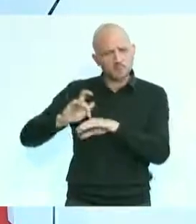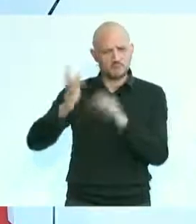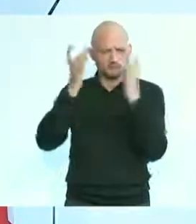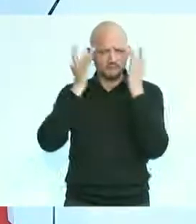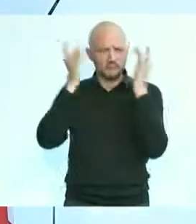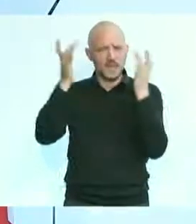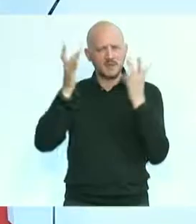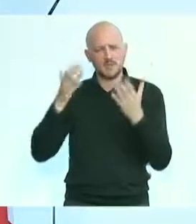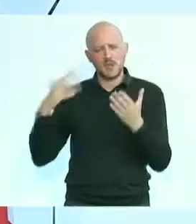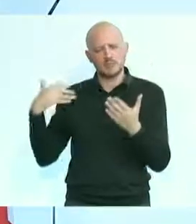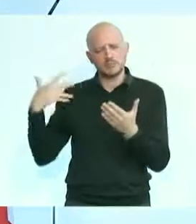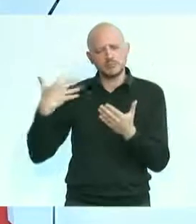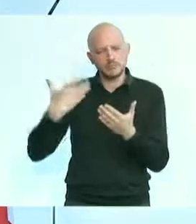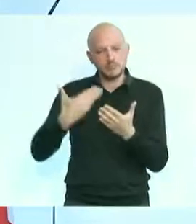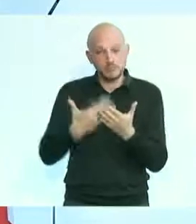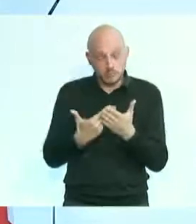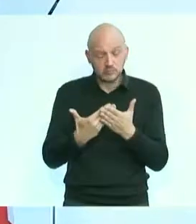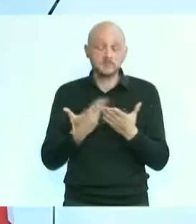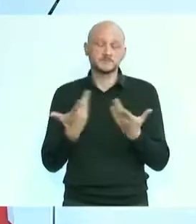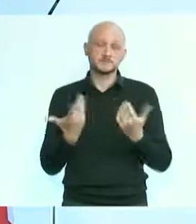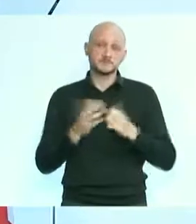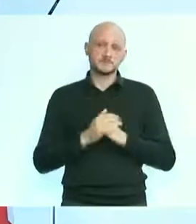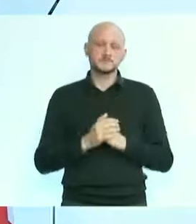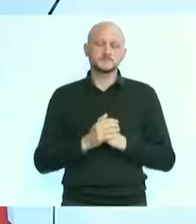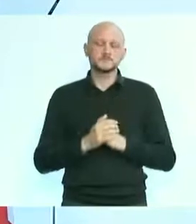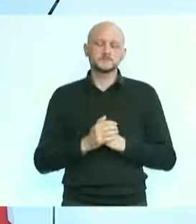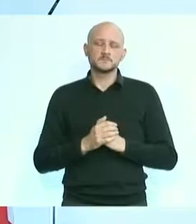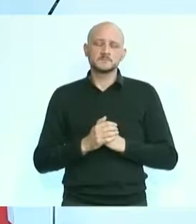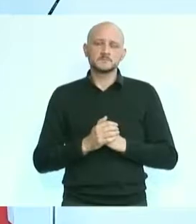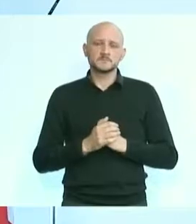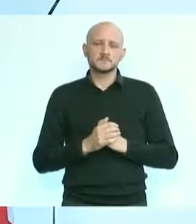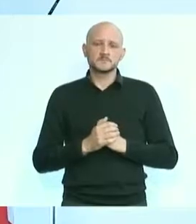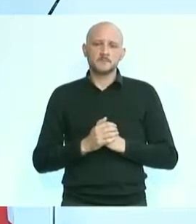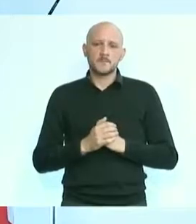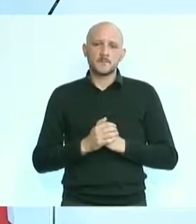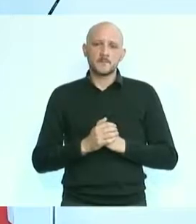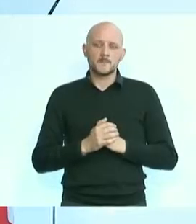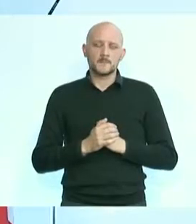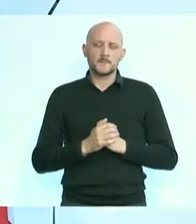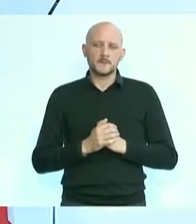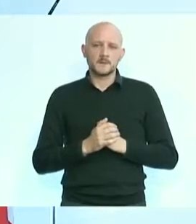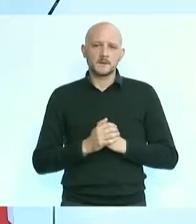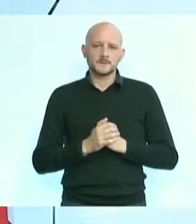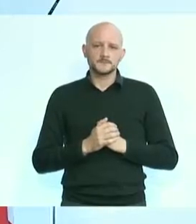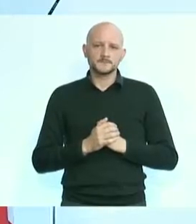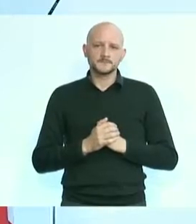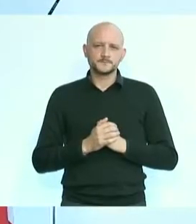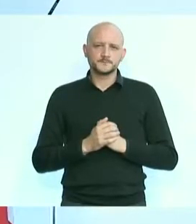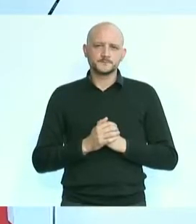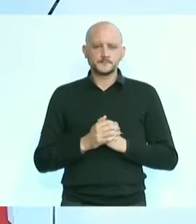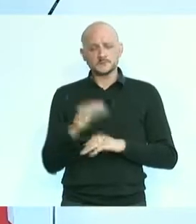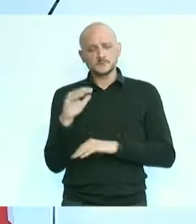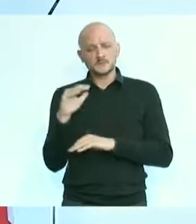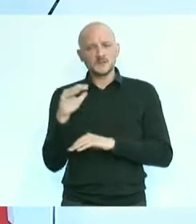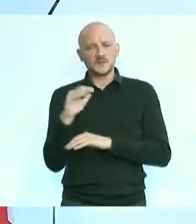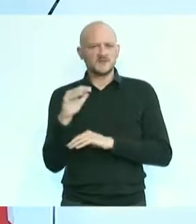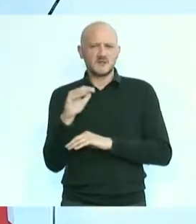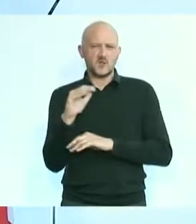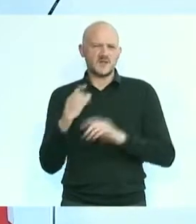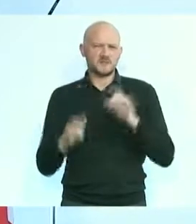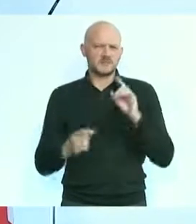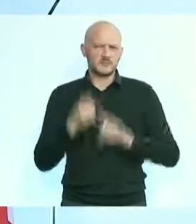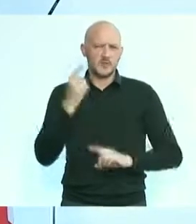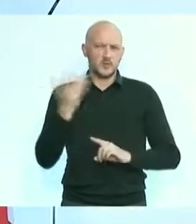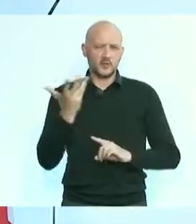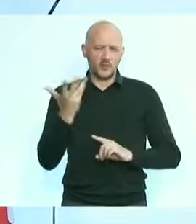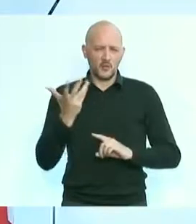notre association. Peut-être donc le témoignage peut-être essentiel, ce qui est important, et